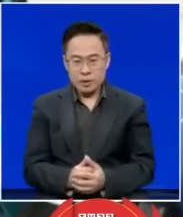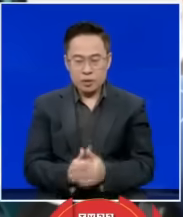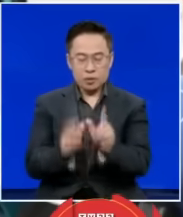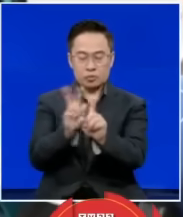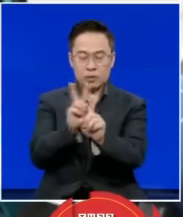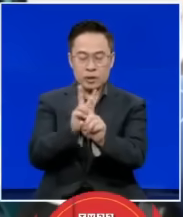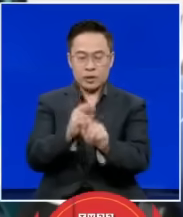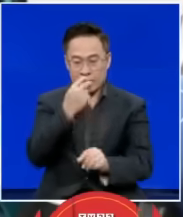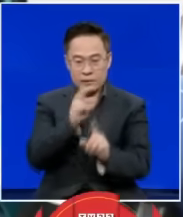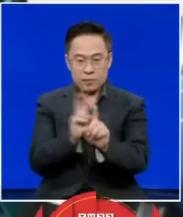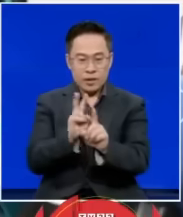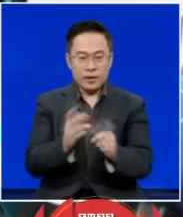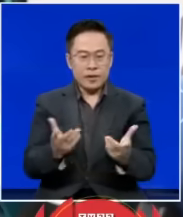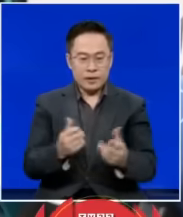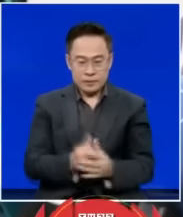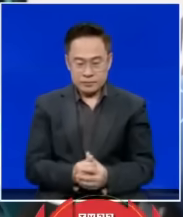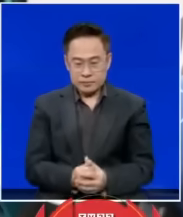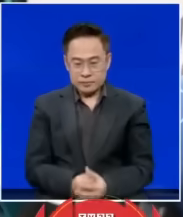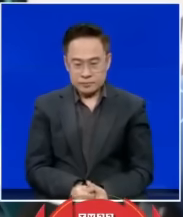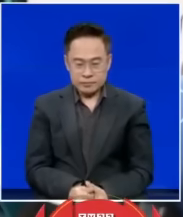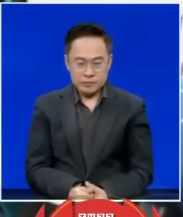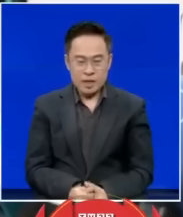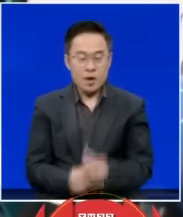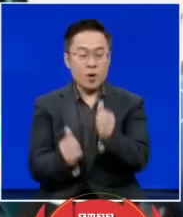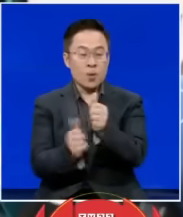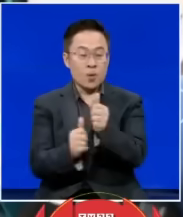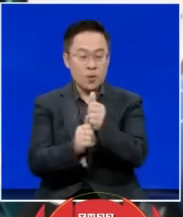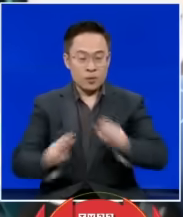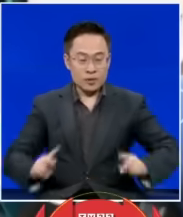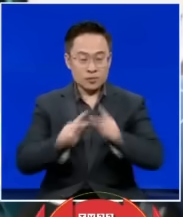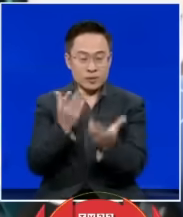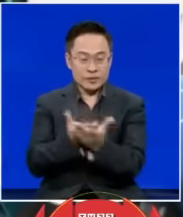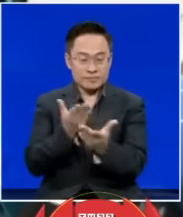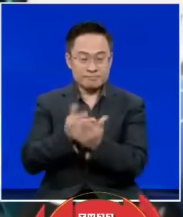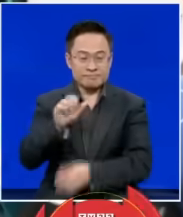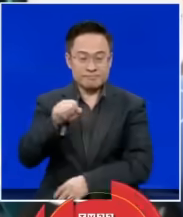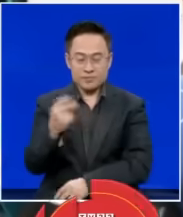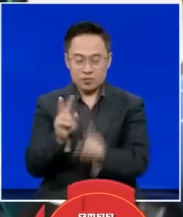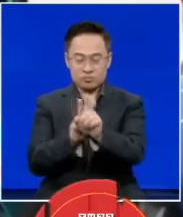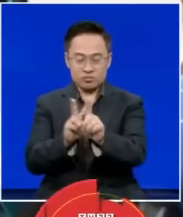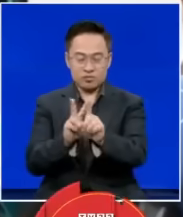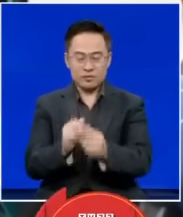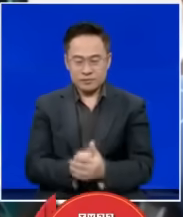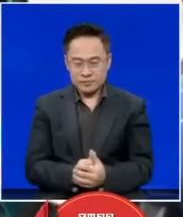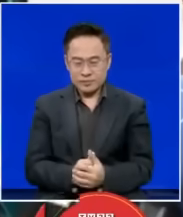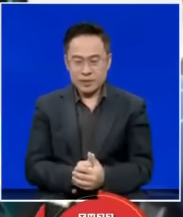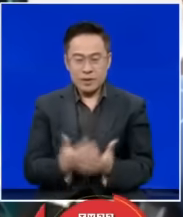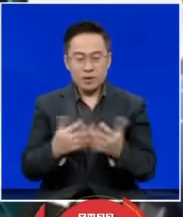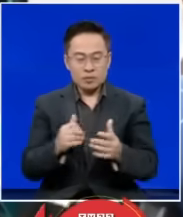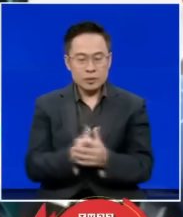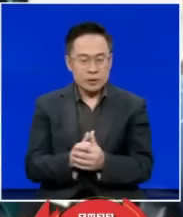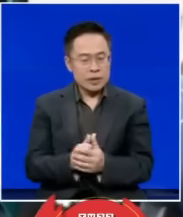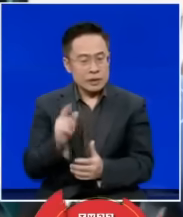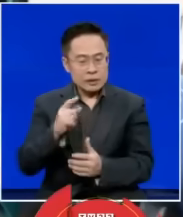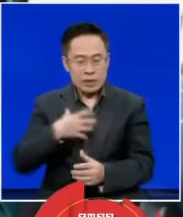อ ที่ยืนด้านหลังท่านรองภูมิธรรมนี่แหละส่วนว่าการที่นายกมาให้สัมภาษณ์นะอยากให้การทำงานในสภาเข้มแข็งขึ้นเขาก็เล